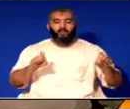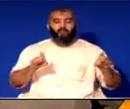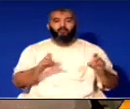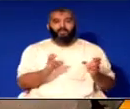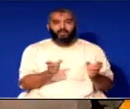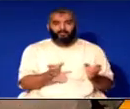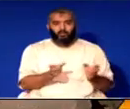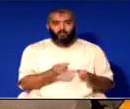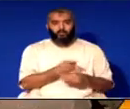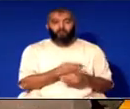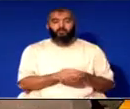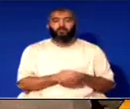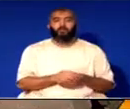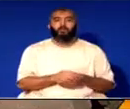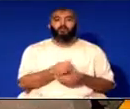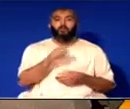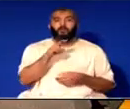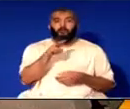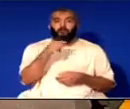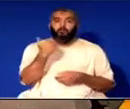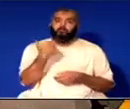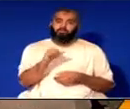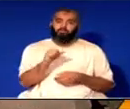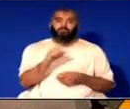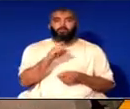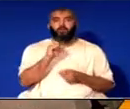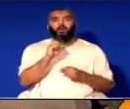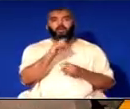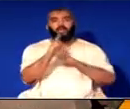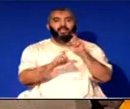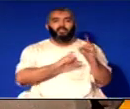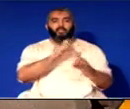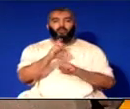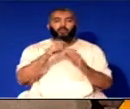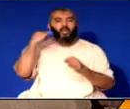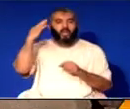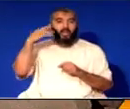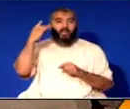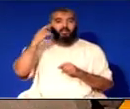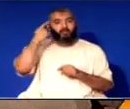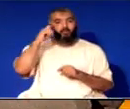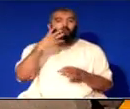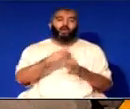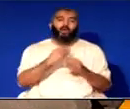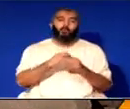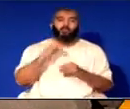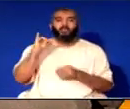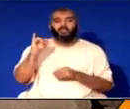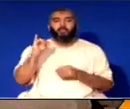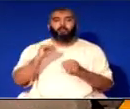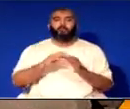من خلالها أن تطرحوا انشغالاتكم، مسائلكم الفقهية، مسائلكم الدينية لمعالجتها